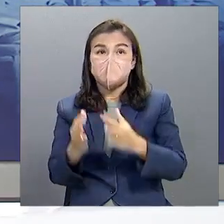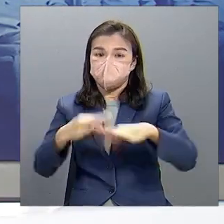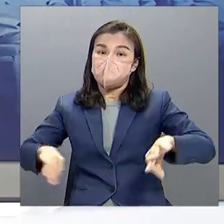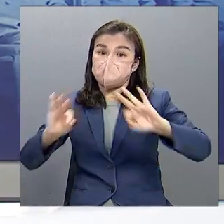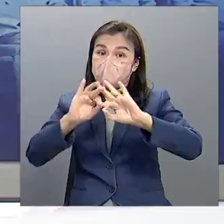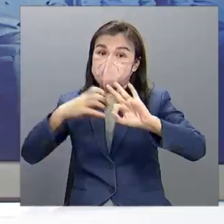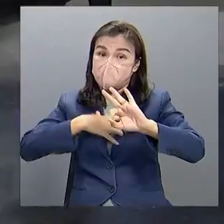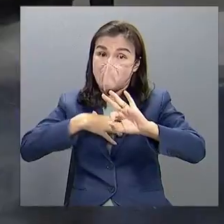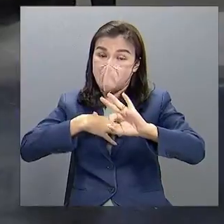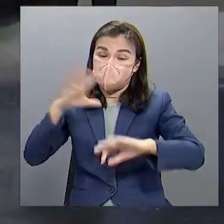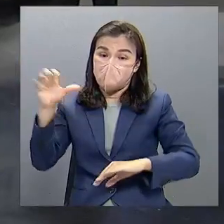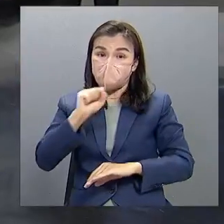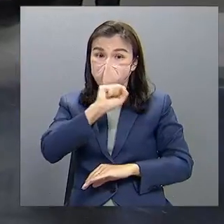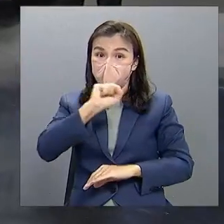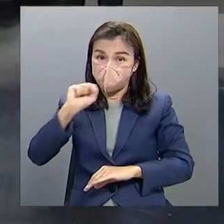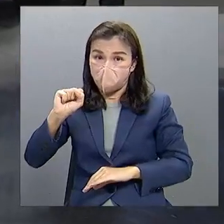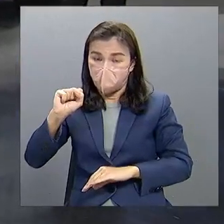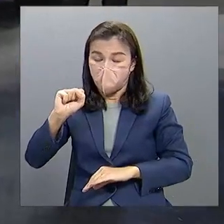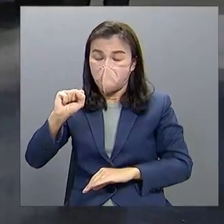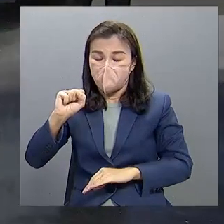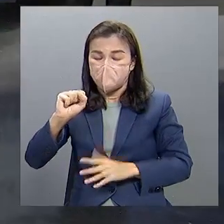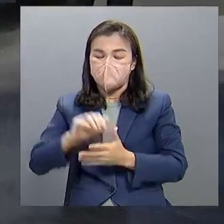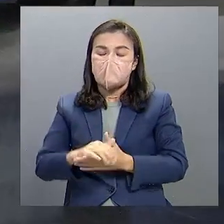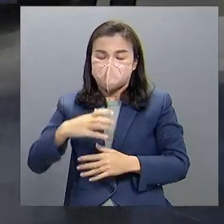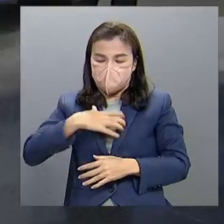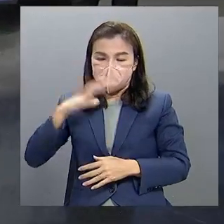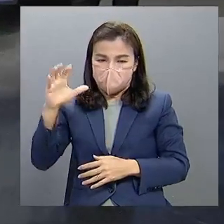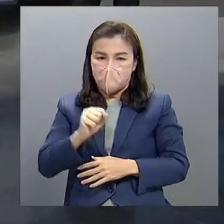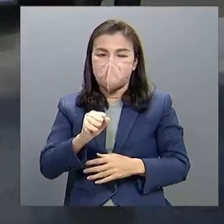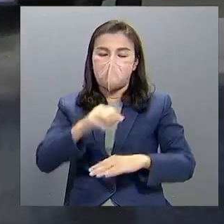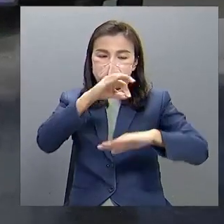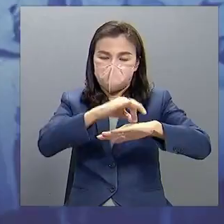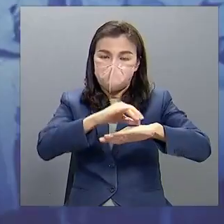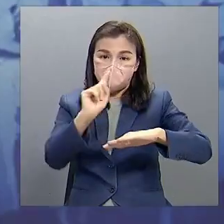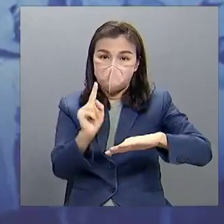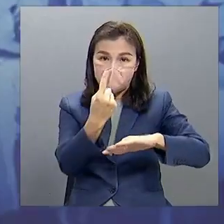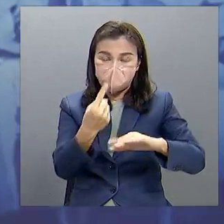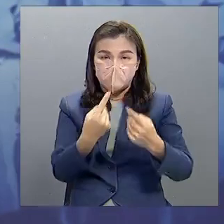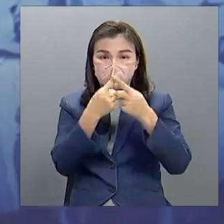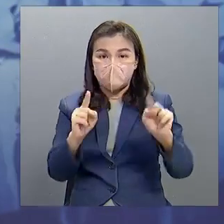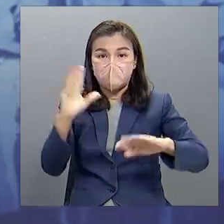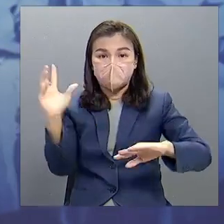ส.พรรคเล็กที่จะกลับเข้าสภาอีกรอบนึงแต่แน่นอนค่ะว่าด่านทางการเมืองต้องเ